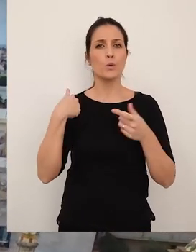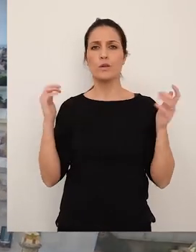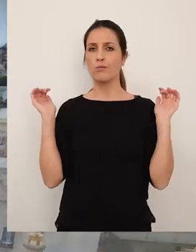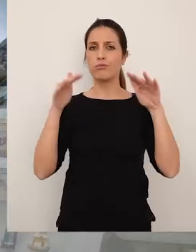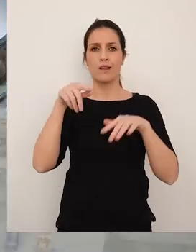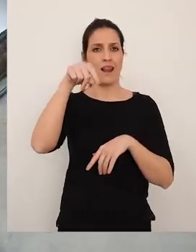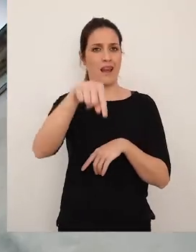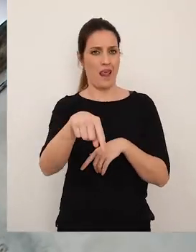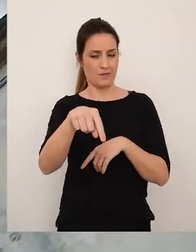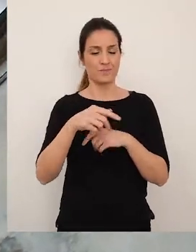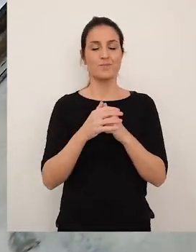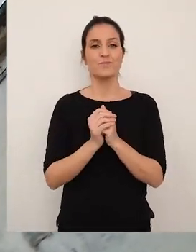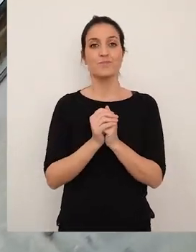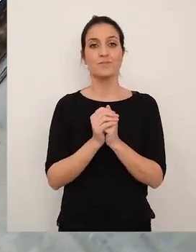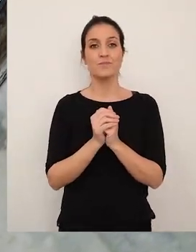Alliste.